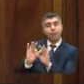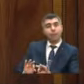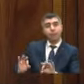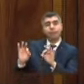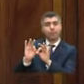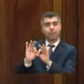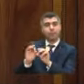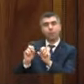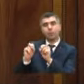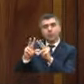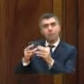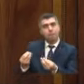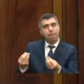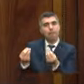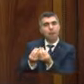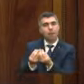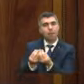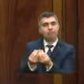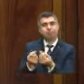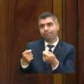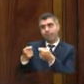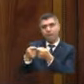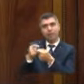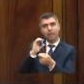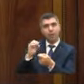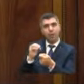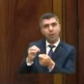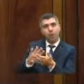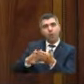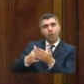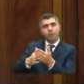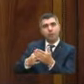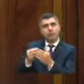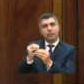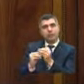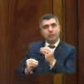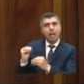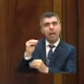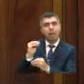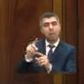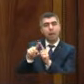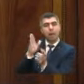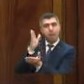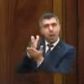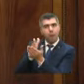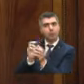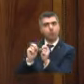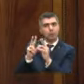في انتمائهم للحكومة ولكن ليس بهذا الشكل وبهذا الحجم الذي جعله يسائلكم عن صدقية برنامجكم